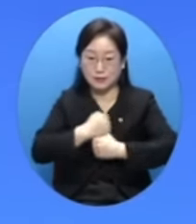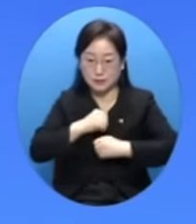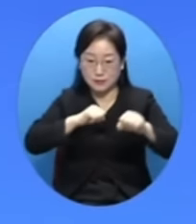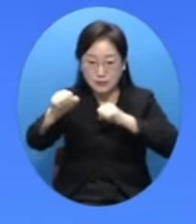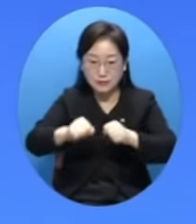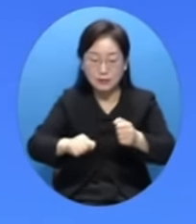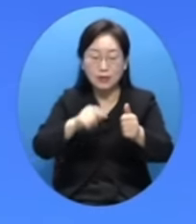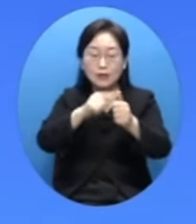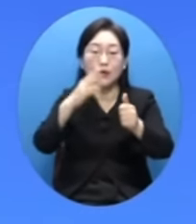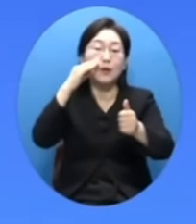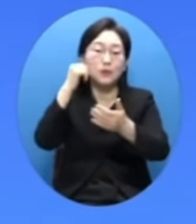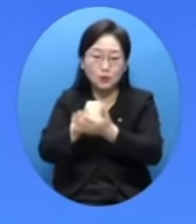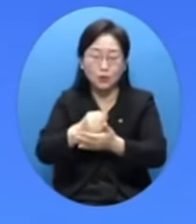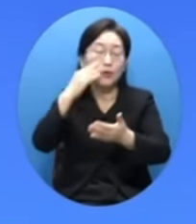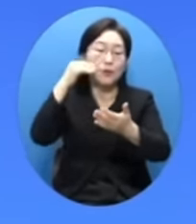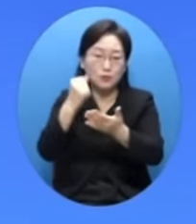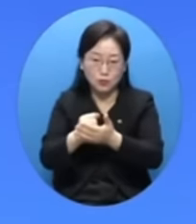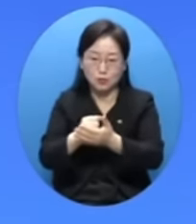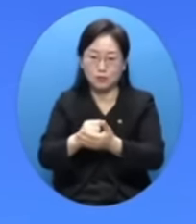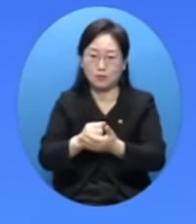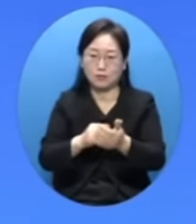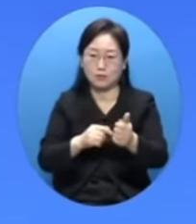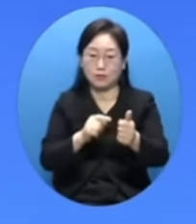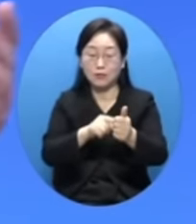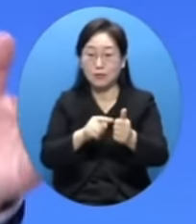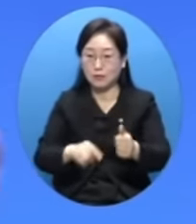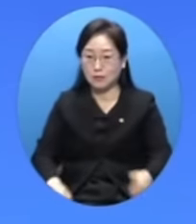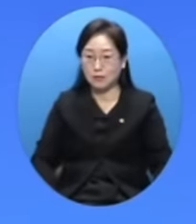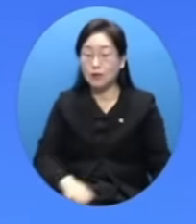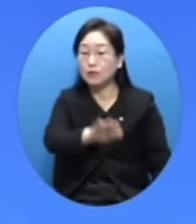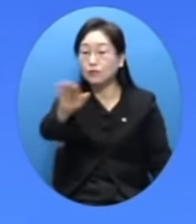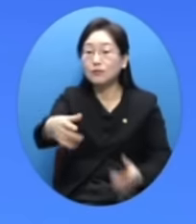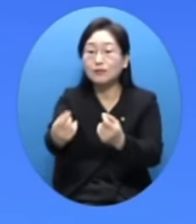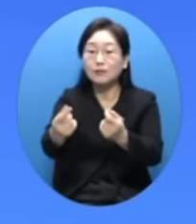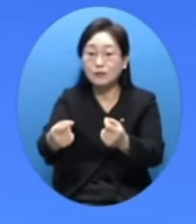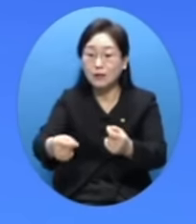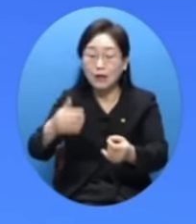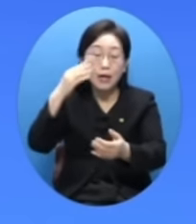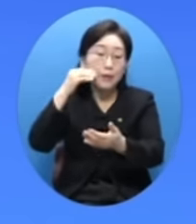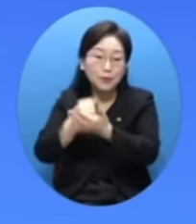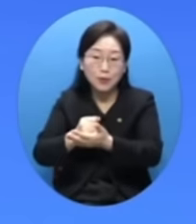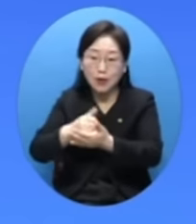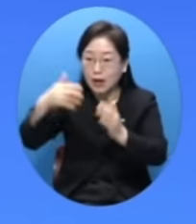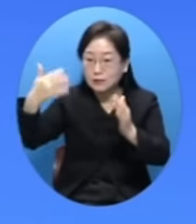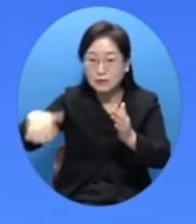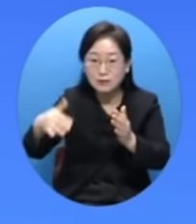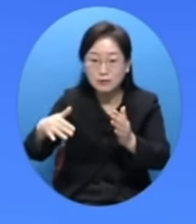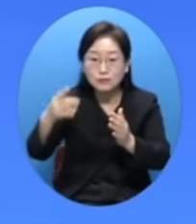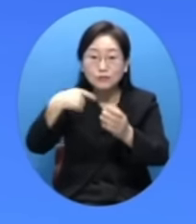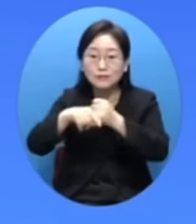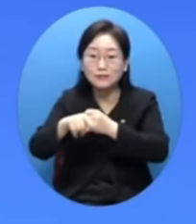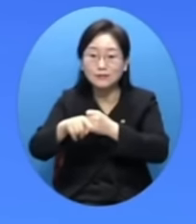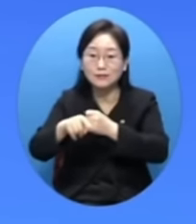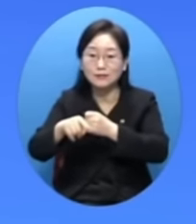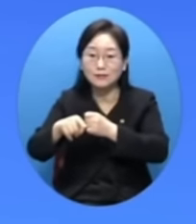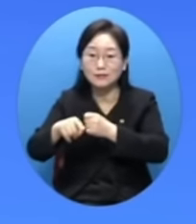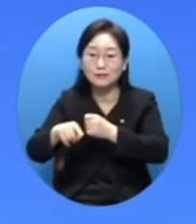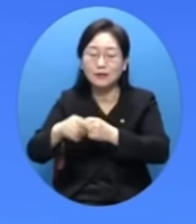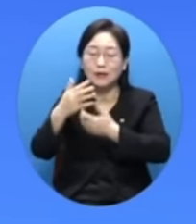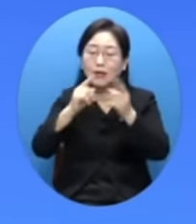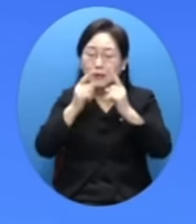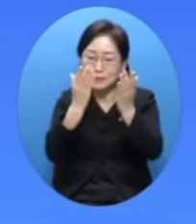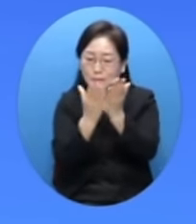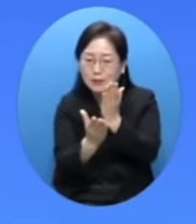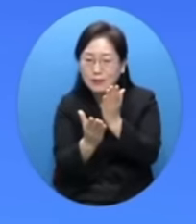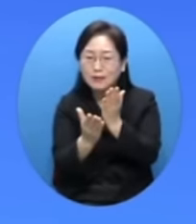형통하리라 내가 형통하리라 아멘 그러 우리가 지금 아직 형통하지 못하고 있는 삶을 살고 있다고 하면 우리가 말씀대로